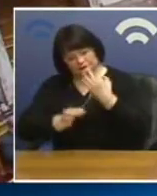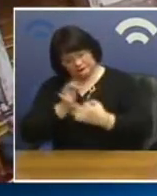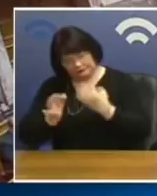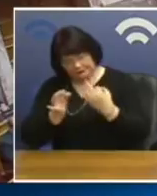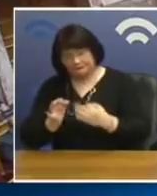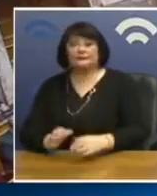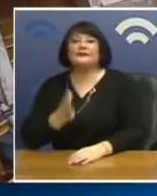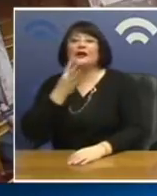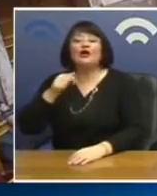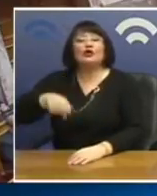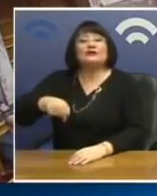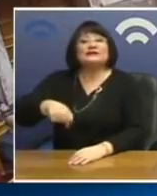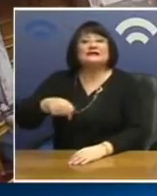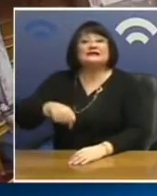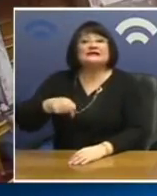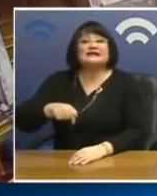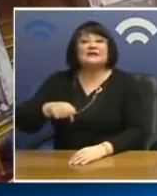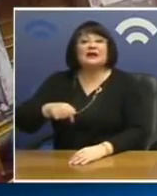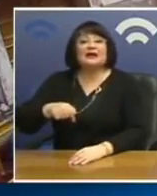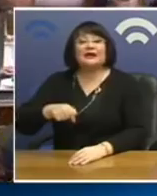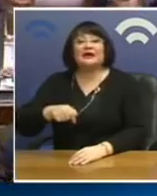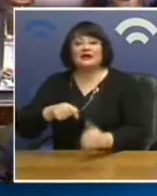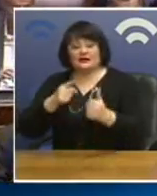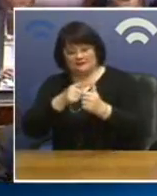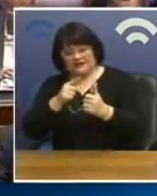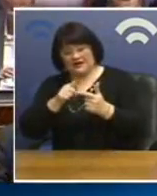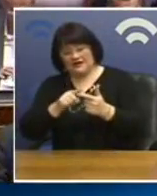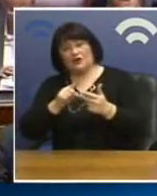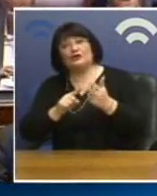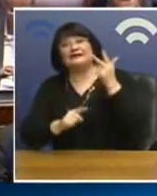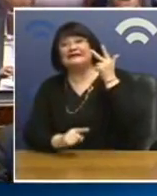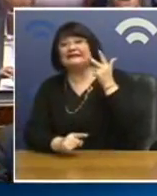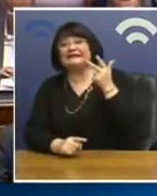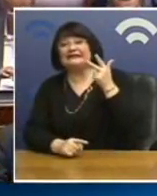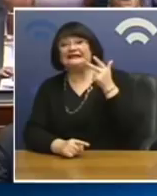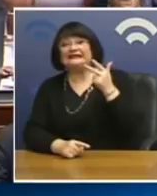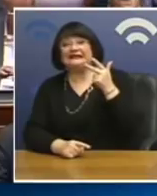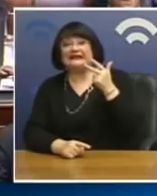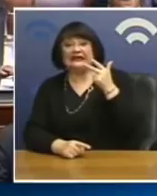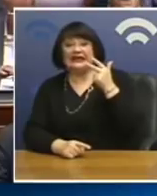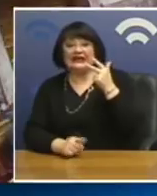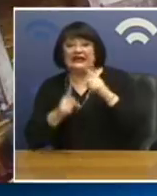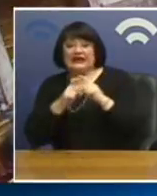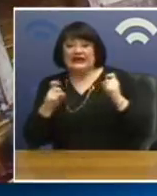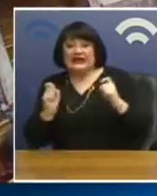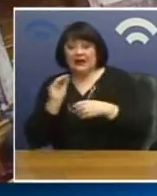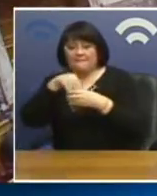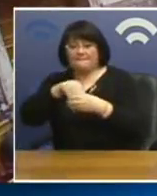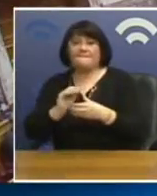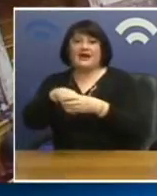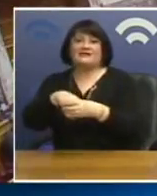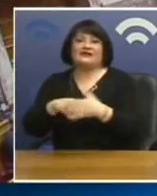Γιατί σήμερα δεν σας εγκαλώ για μία ούτε για δύο, αλλά για τρεις κραυγαλαίες κατά τη γνώμη μου παρεμβάσεις. Οι δύο έχουν ήδη